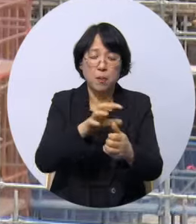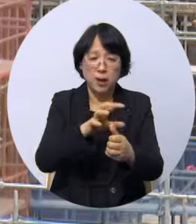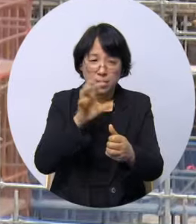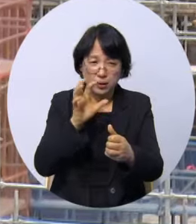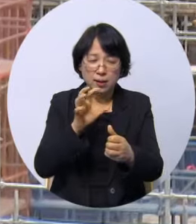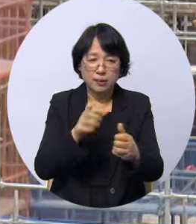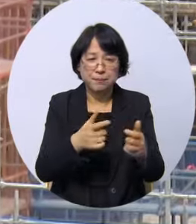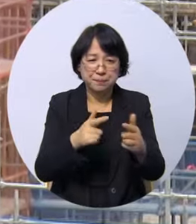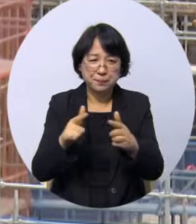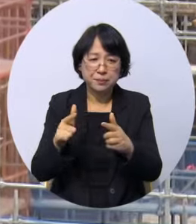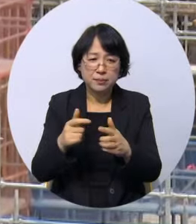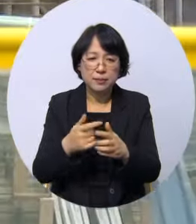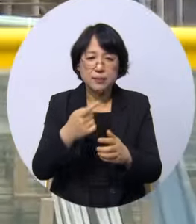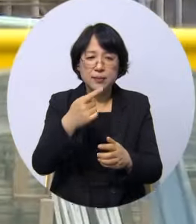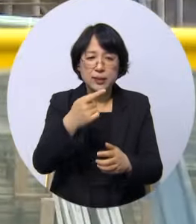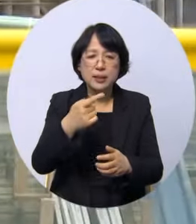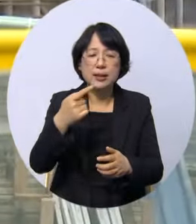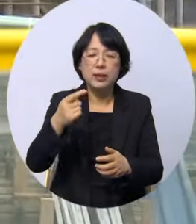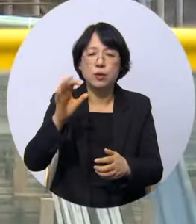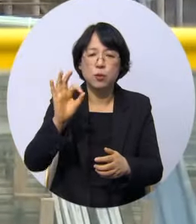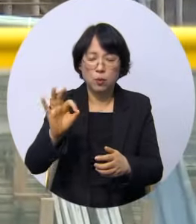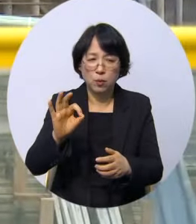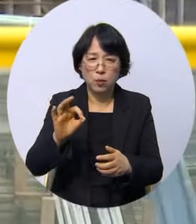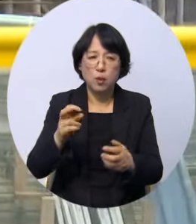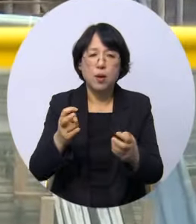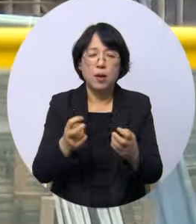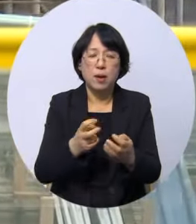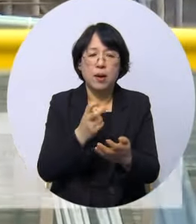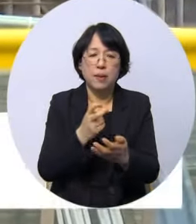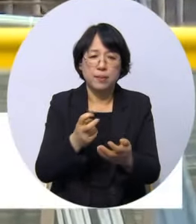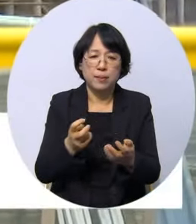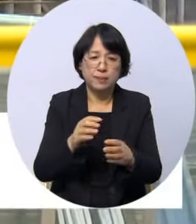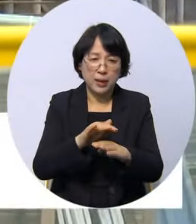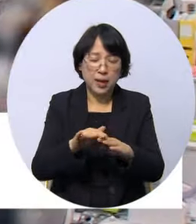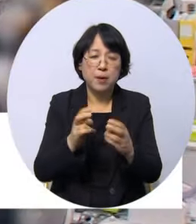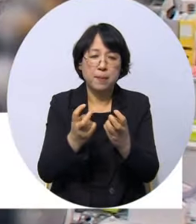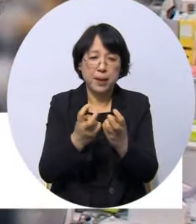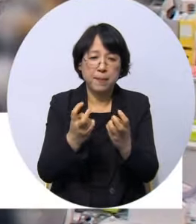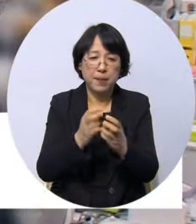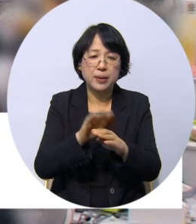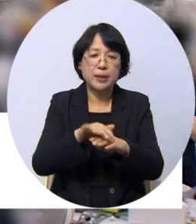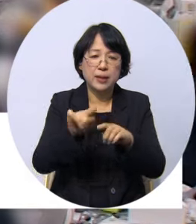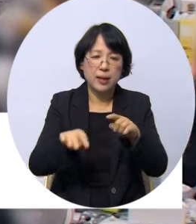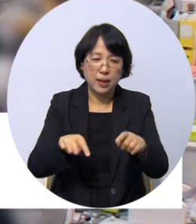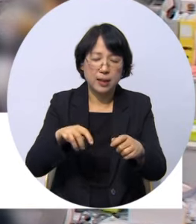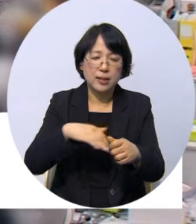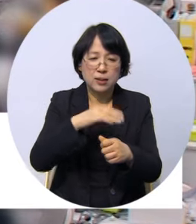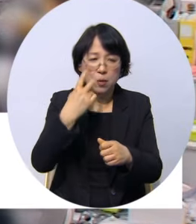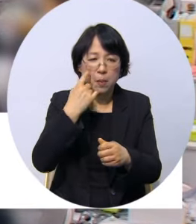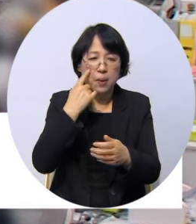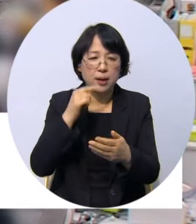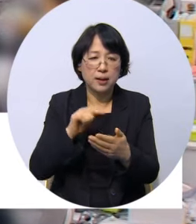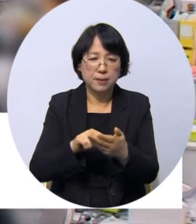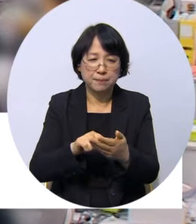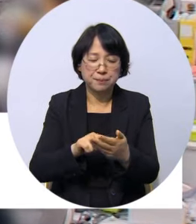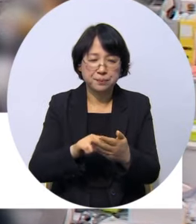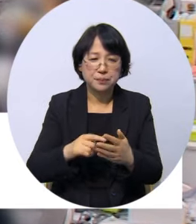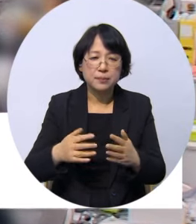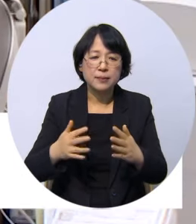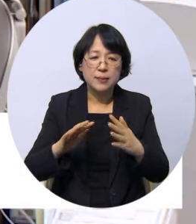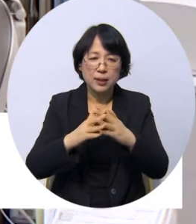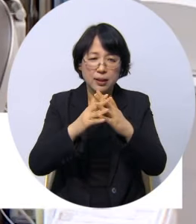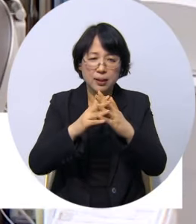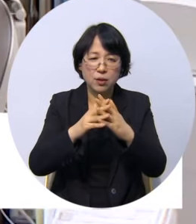담은 이른바 110 대책의 이행 현황도 설명했습니다 정부는 공적자금 PF 대출보증